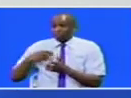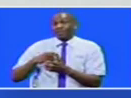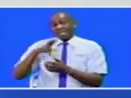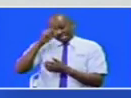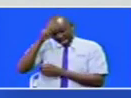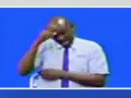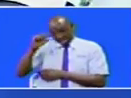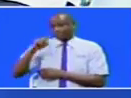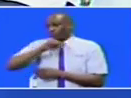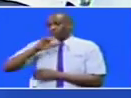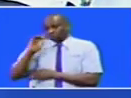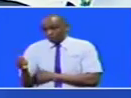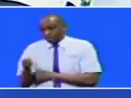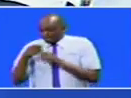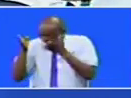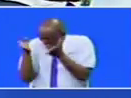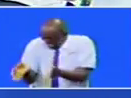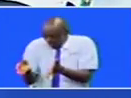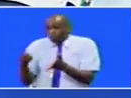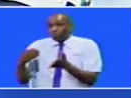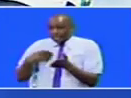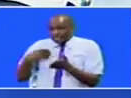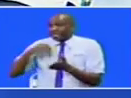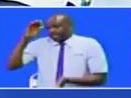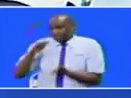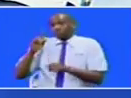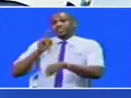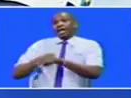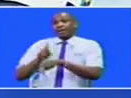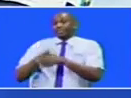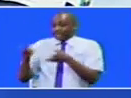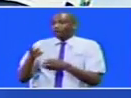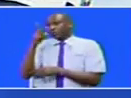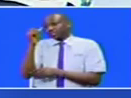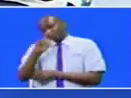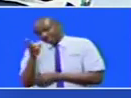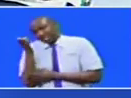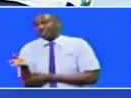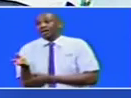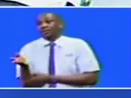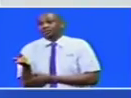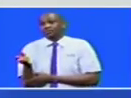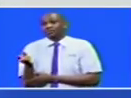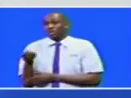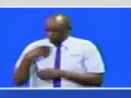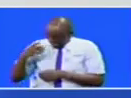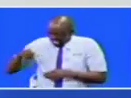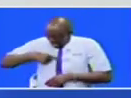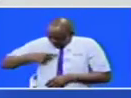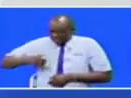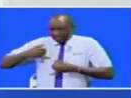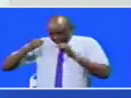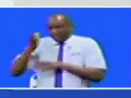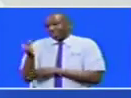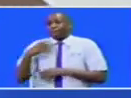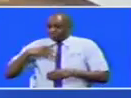kuja mjini. We have been able over the period to reduce hiyo paka dakika 20, dakika 15. We are doing that for the